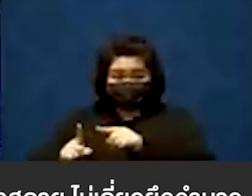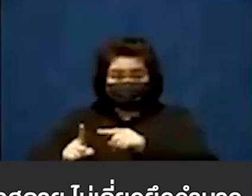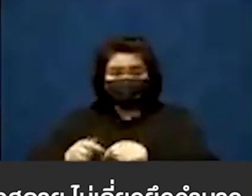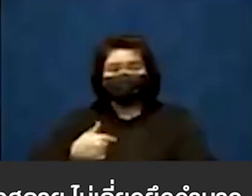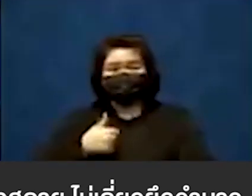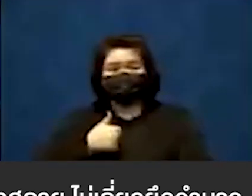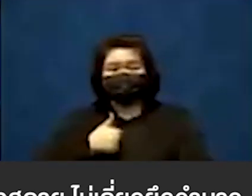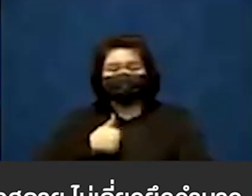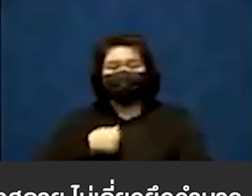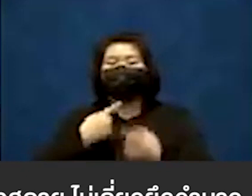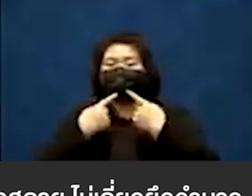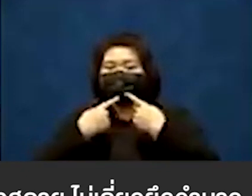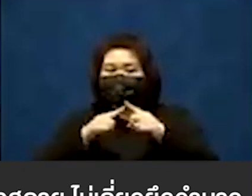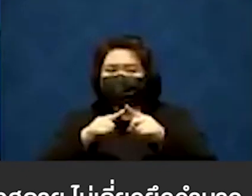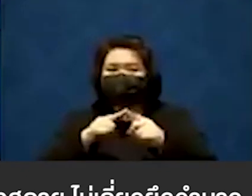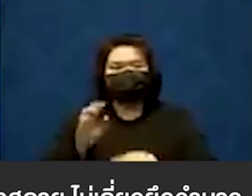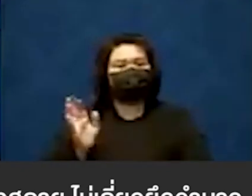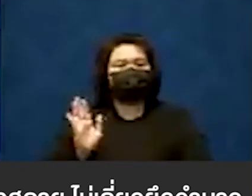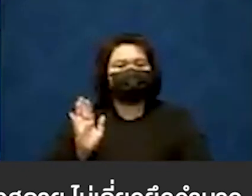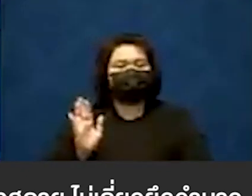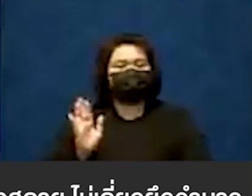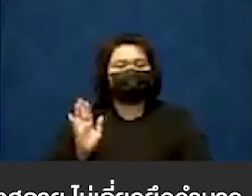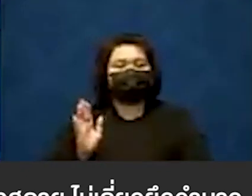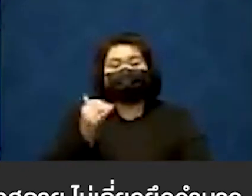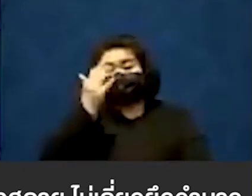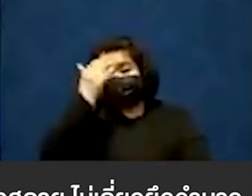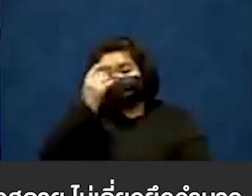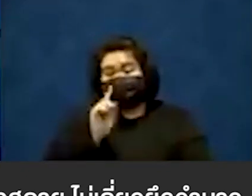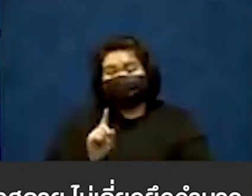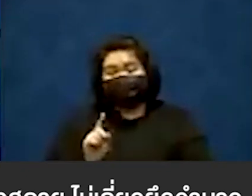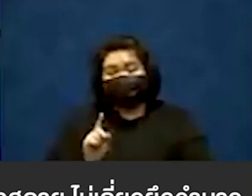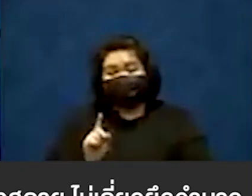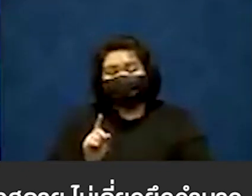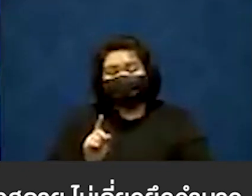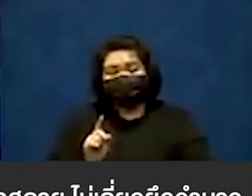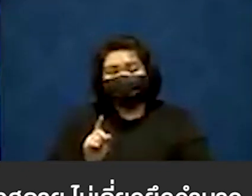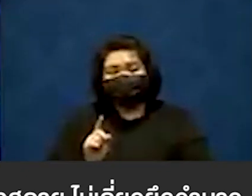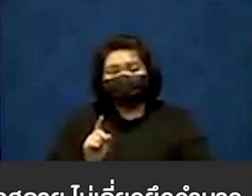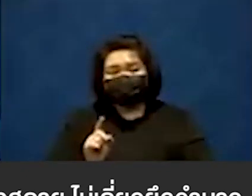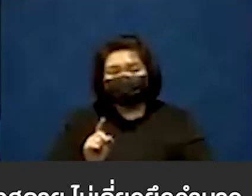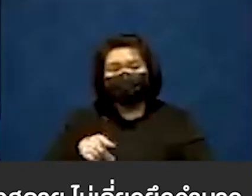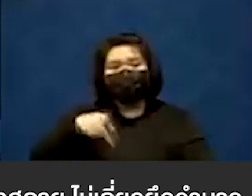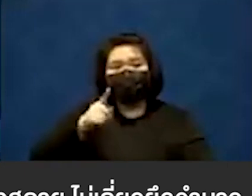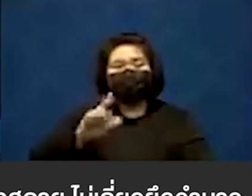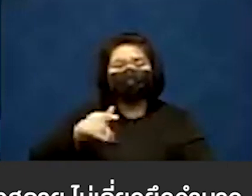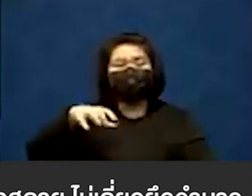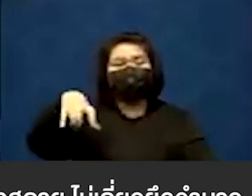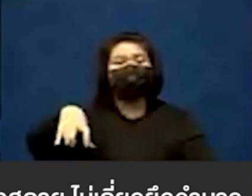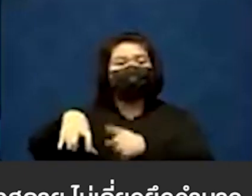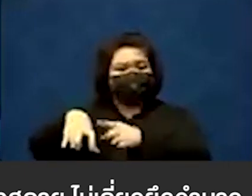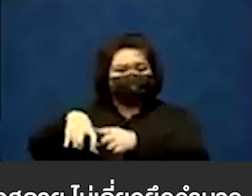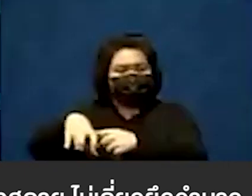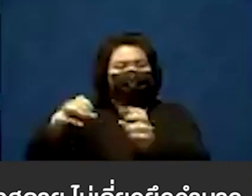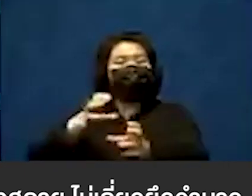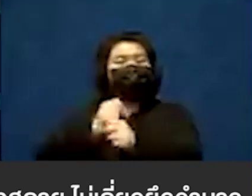ผมไม่สามารถที่จะตอบได้ เพระว่าไม่อาจหาธร่งไปในเรื่องของประพช. เขได้เมผม